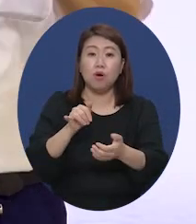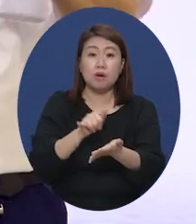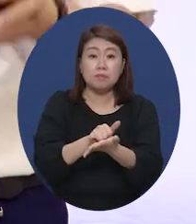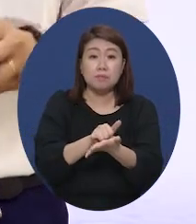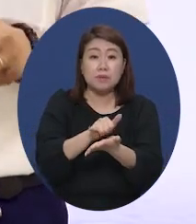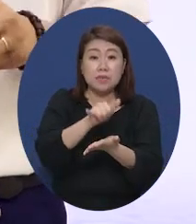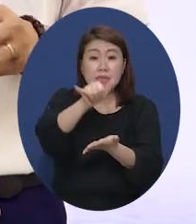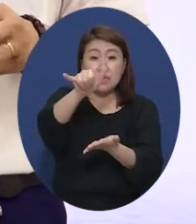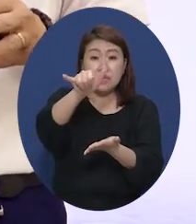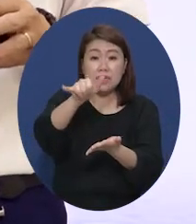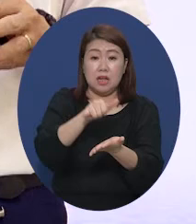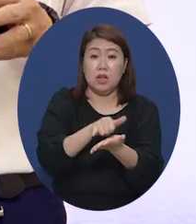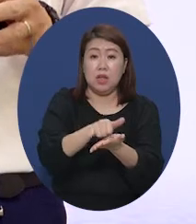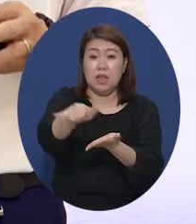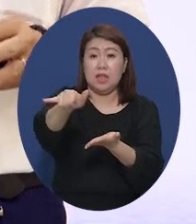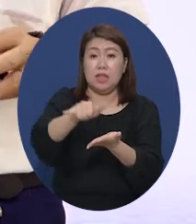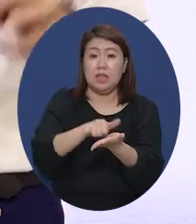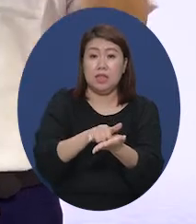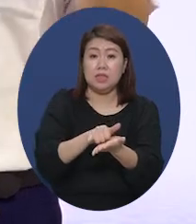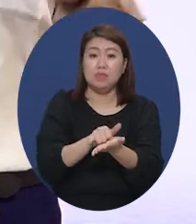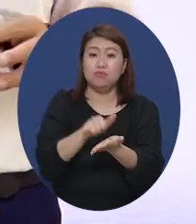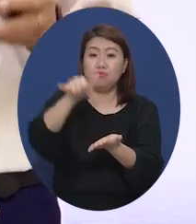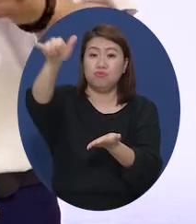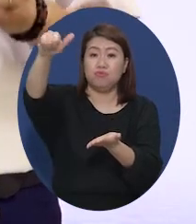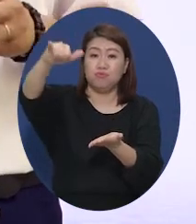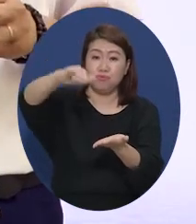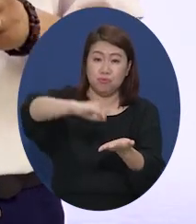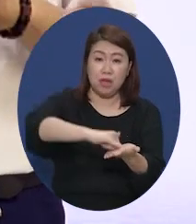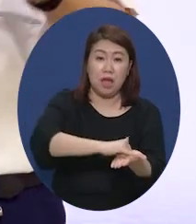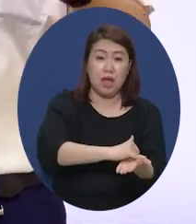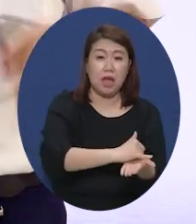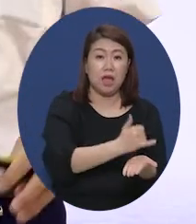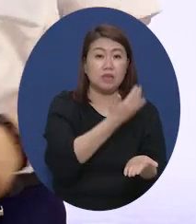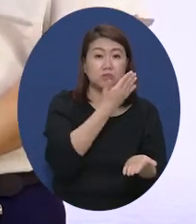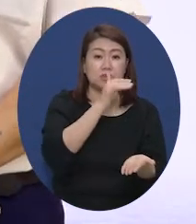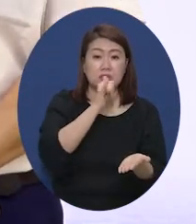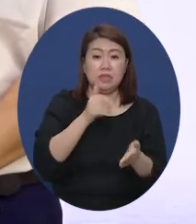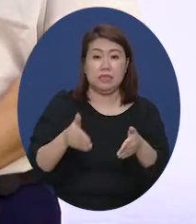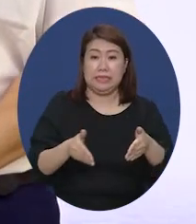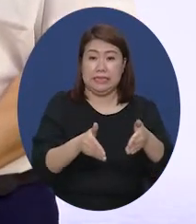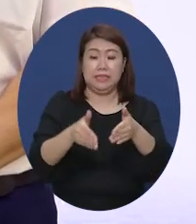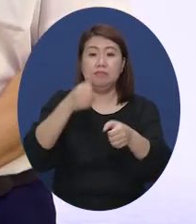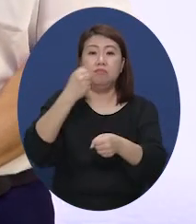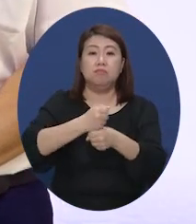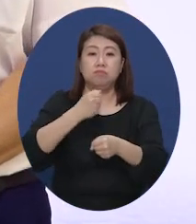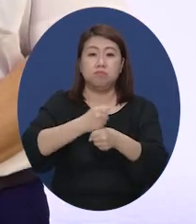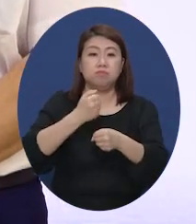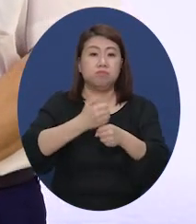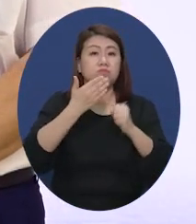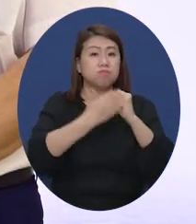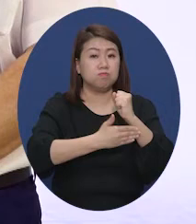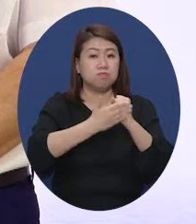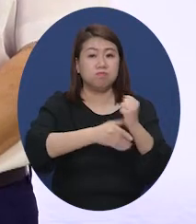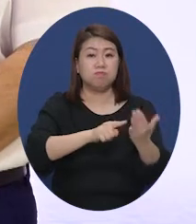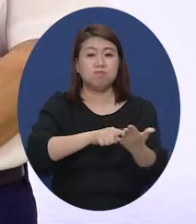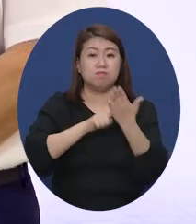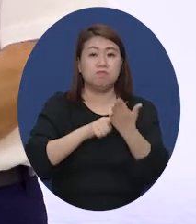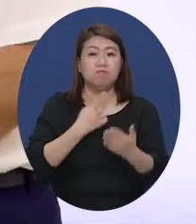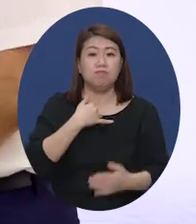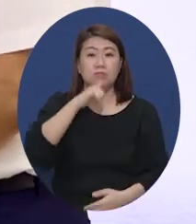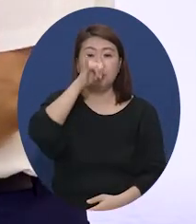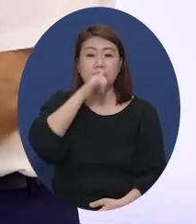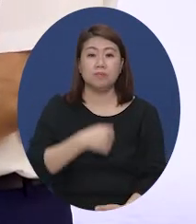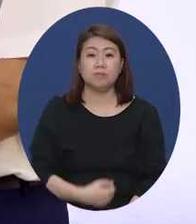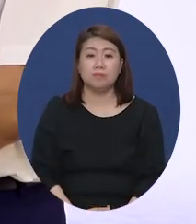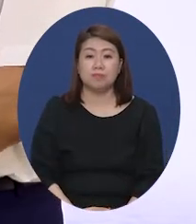다음에 비행기가 소형 비행기들이 이착륙할 수 있는 그런 활주로까지 만들는 사진도